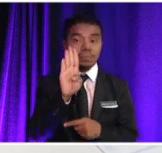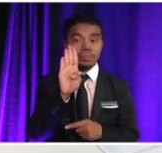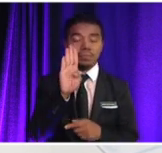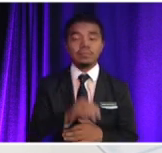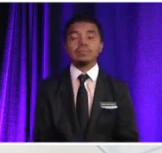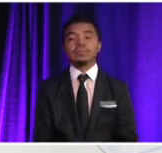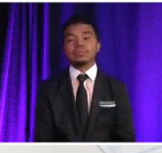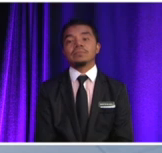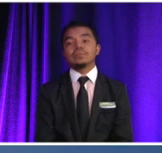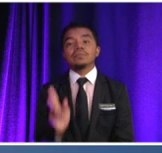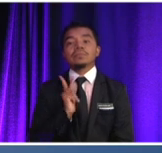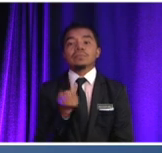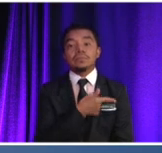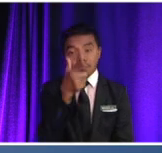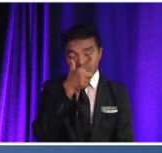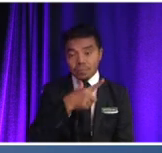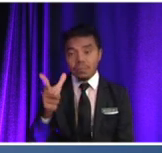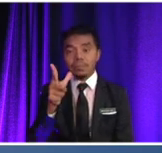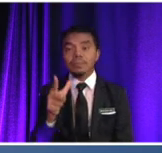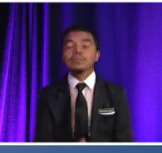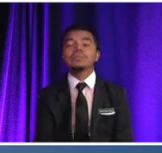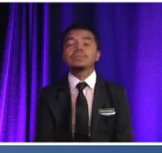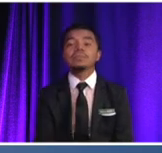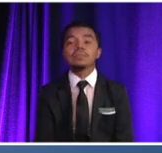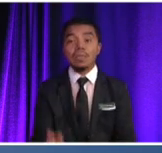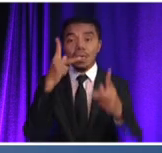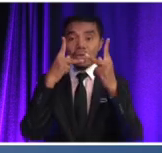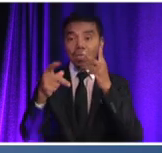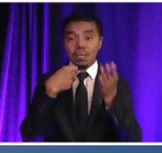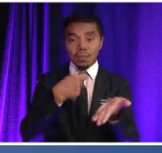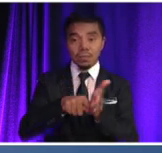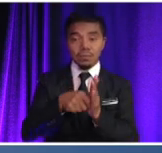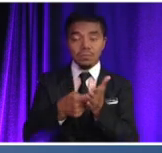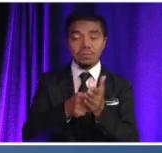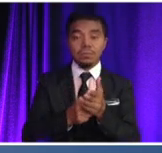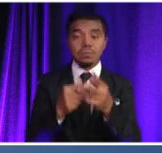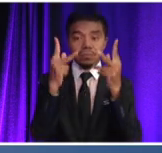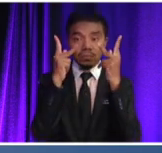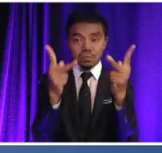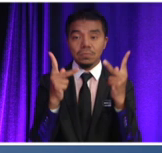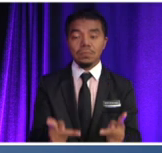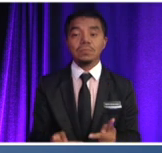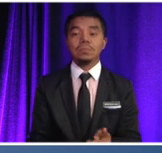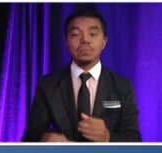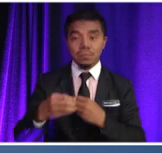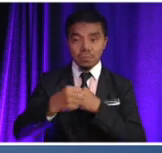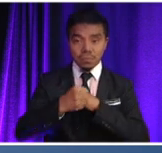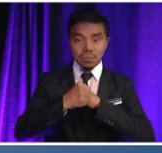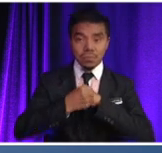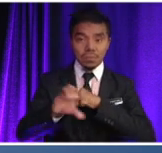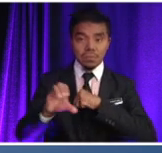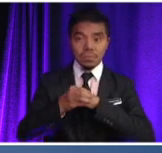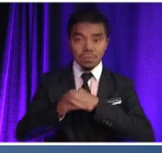kita lihat kata kekunci bagi soal ini promosi Oke jadi